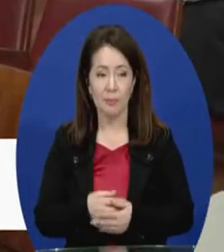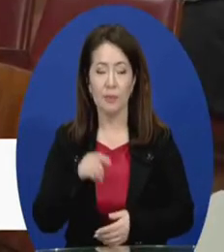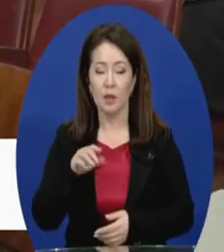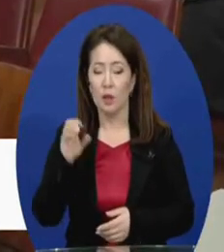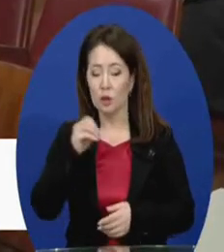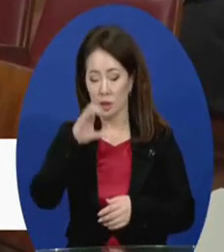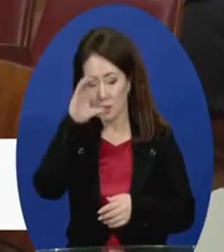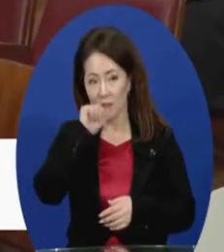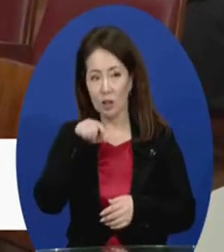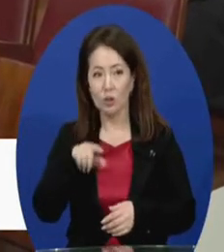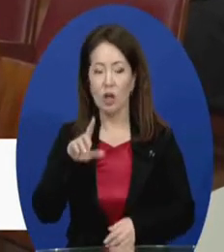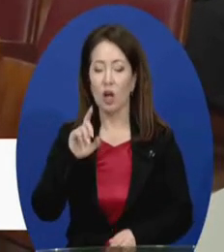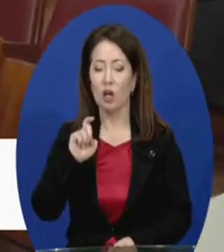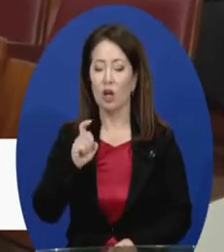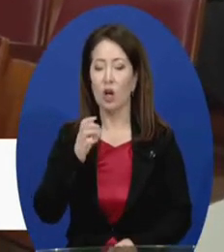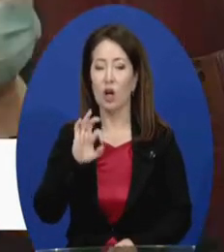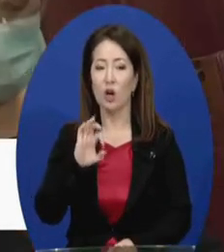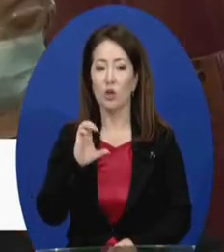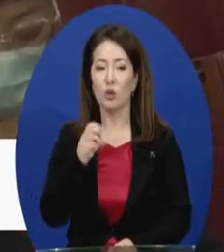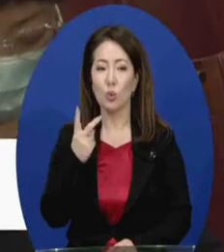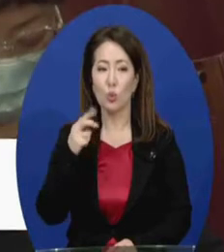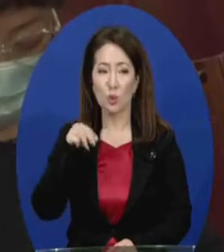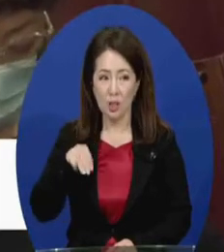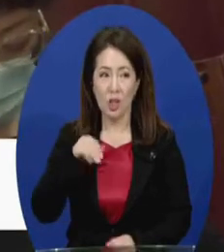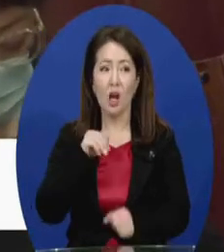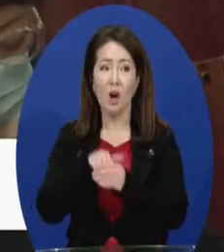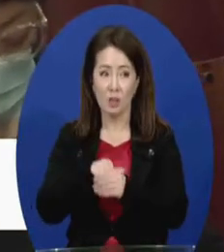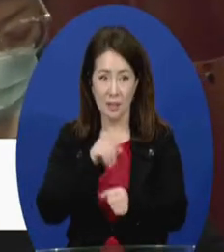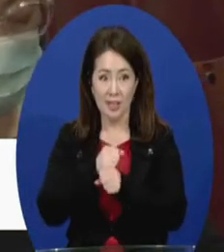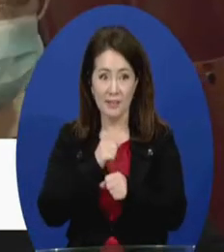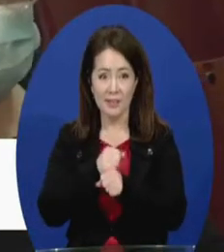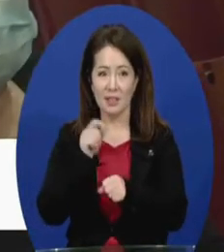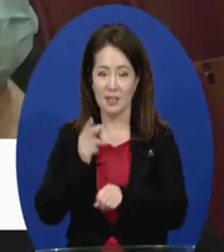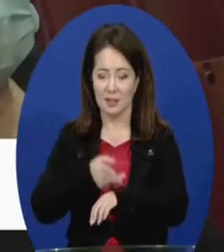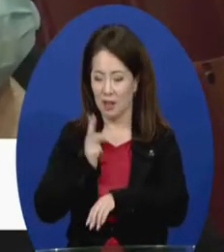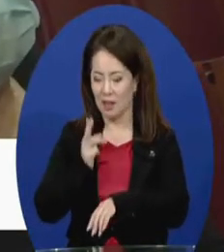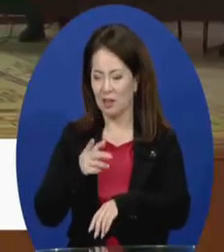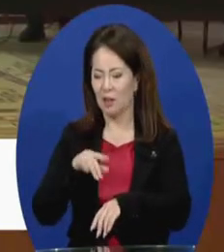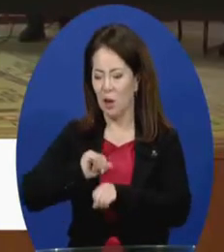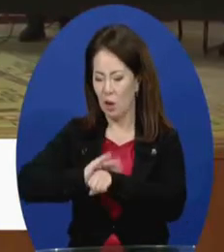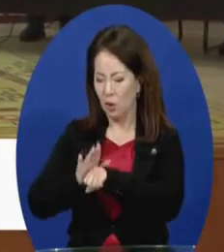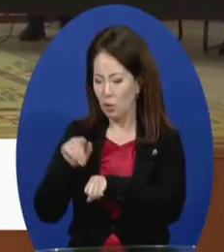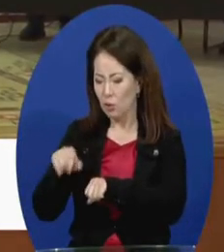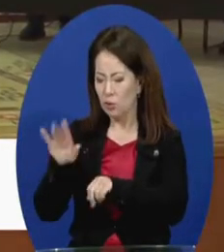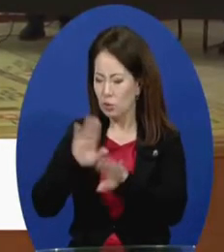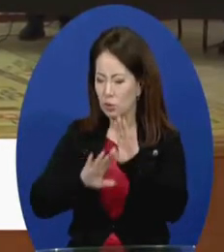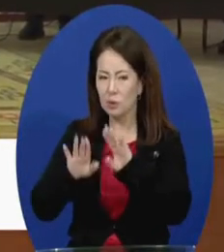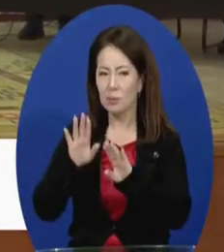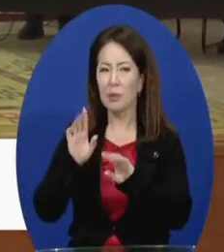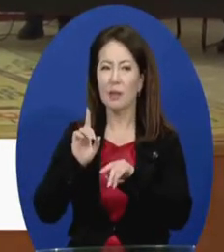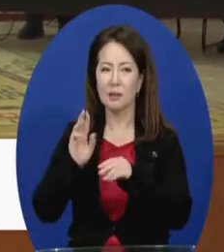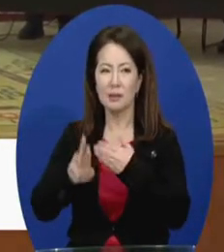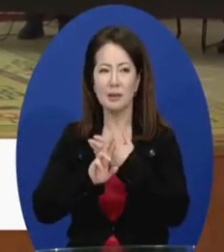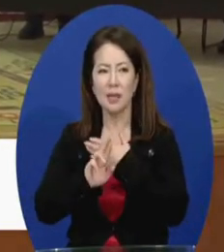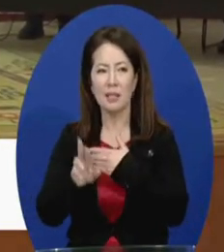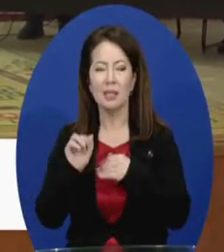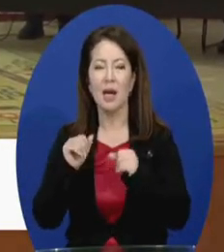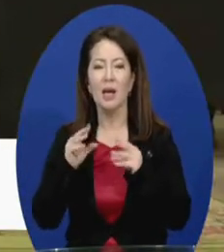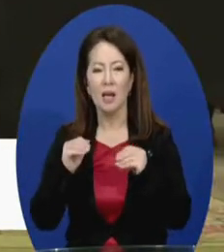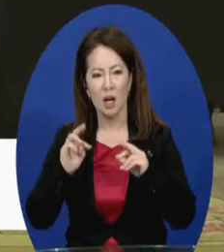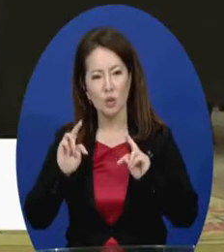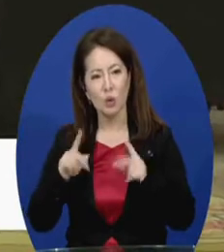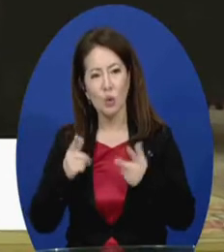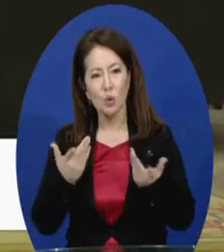Ерөнхий сайд өнөөдөр мөн халдвар төвшин судлалын үндэсний төвд ажилласан. Энэ үеэр тус төвийн захирал цар тахлын өнөөдрийн нөхцөл байдлыг цаашдаа хэрхэн